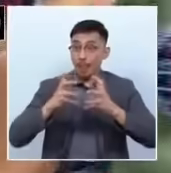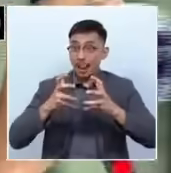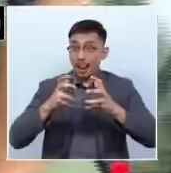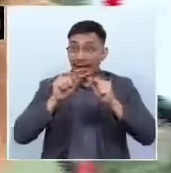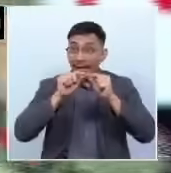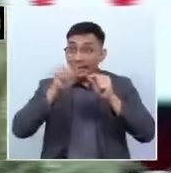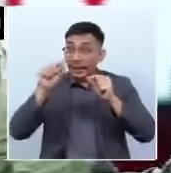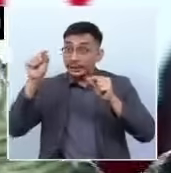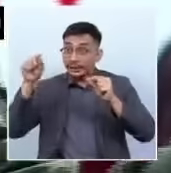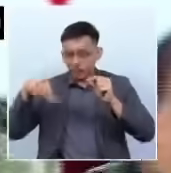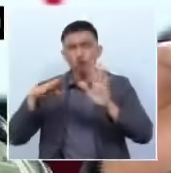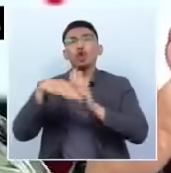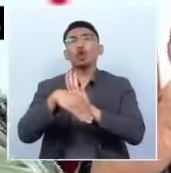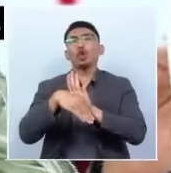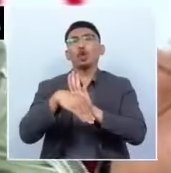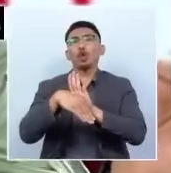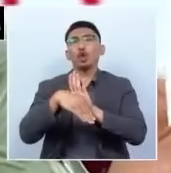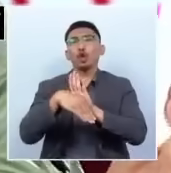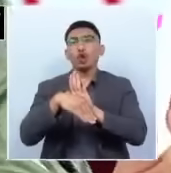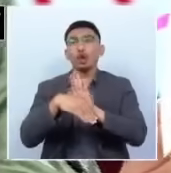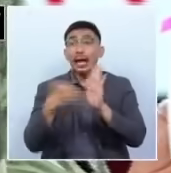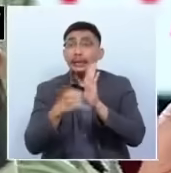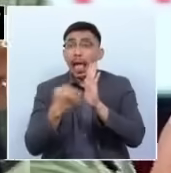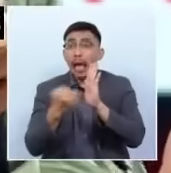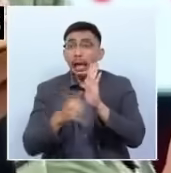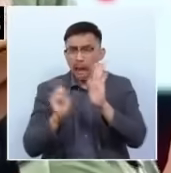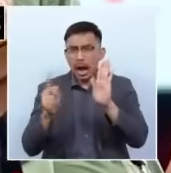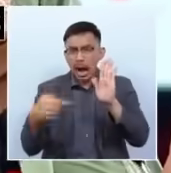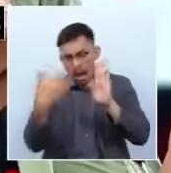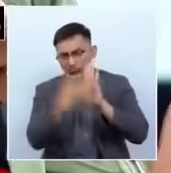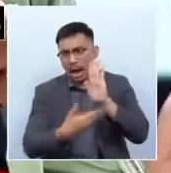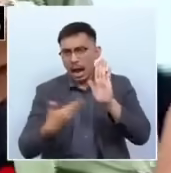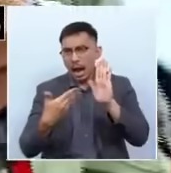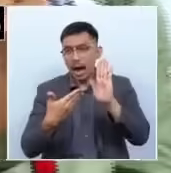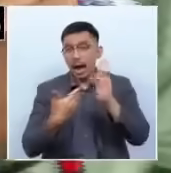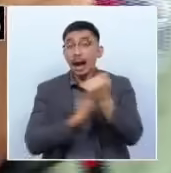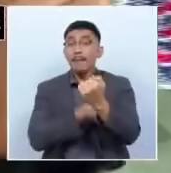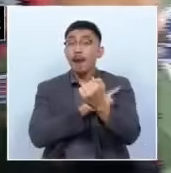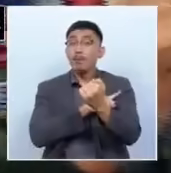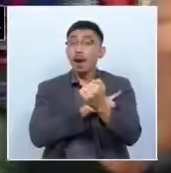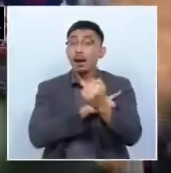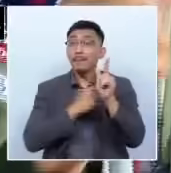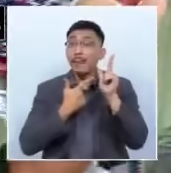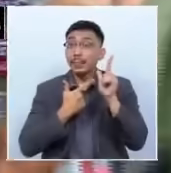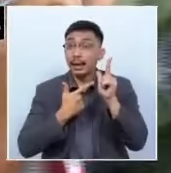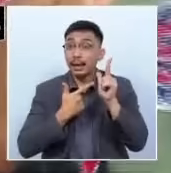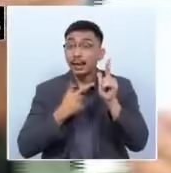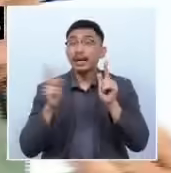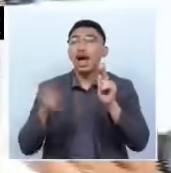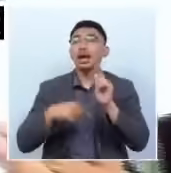turun semua skornya ada kapabilitas militer kita ini dari Law Institute Asia power index